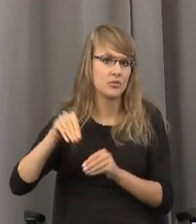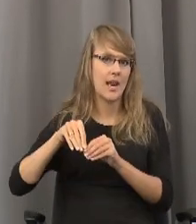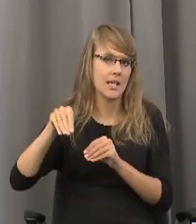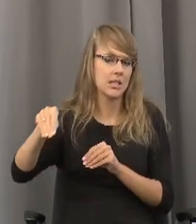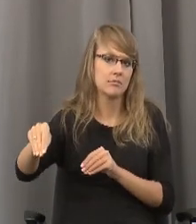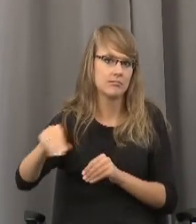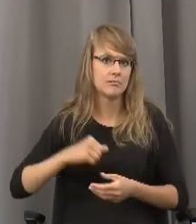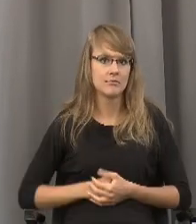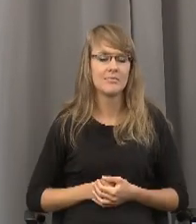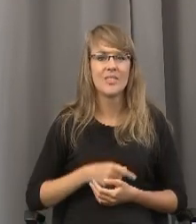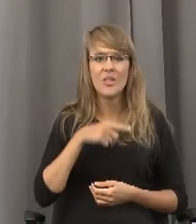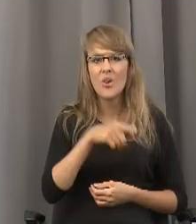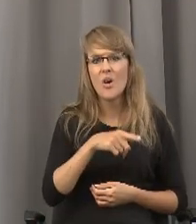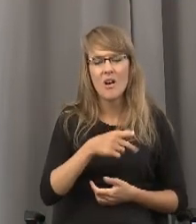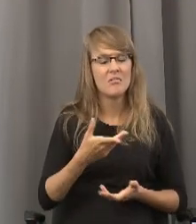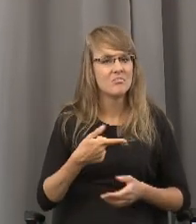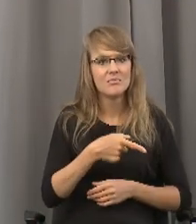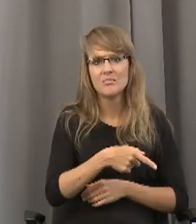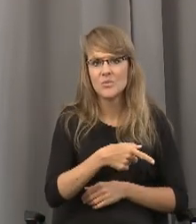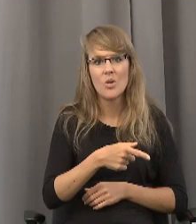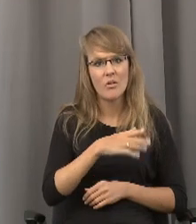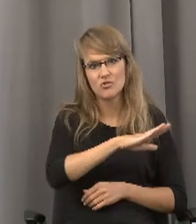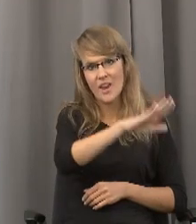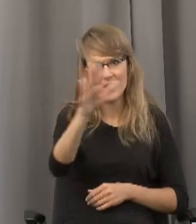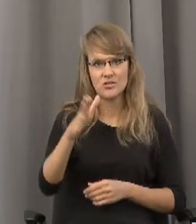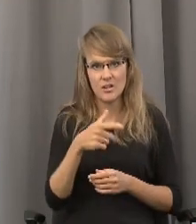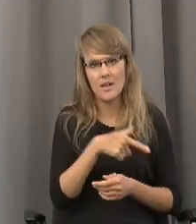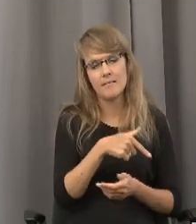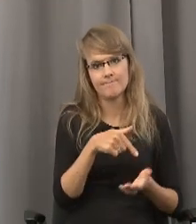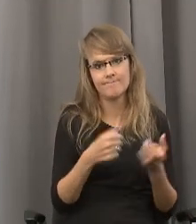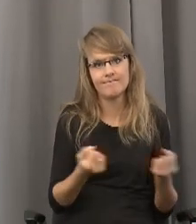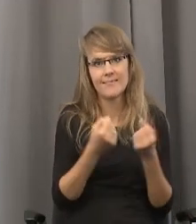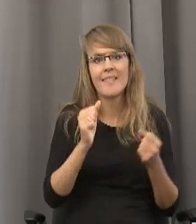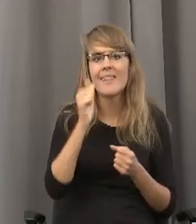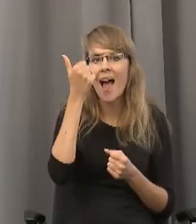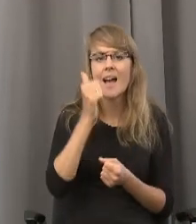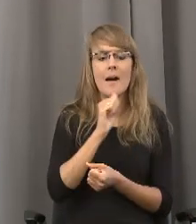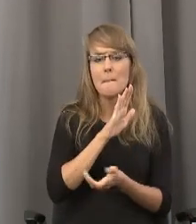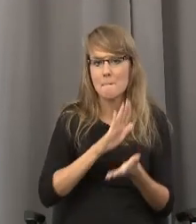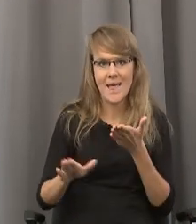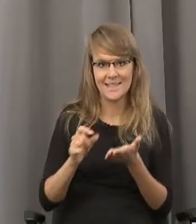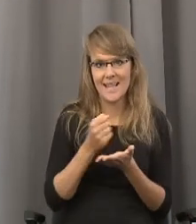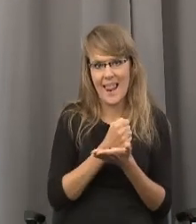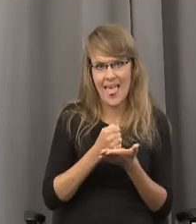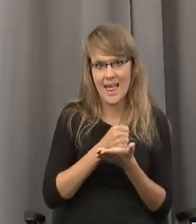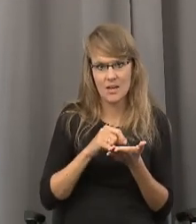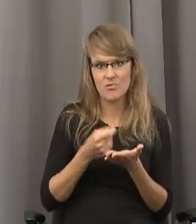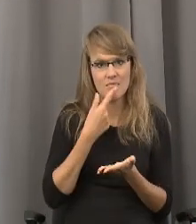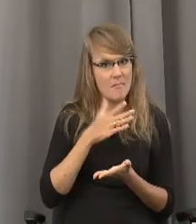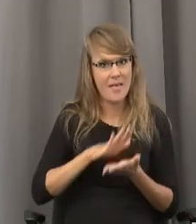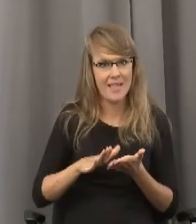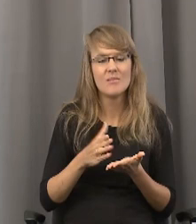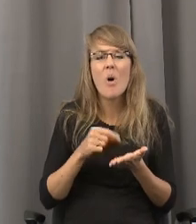która jest w tej chwili stosowana właściwie wszędzie, że najpierw stosować oddziaływania niefarmakologiczne, ponieważ